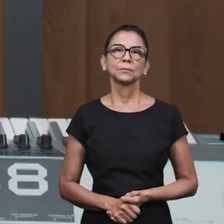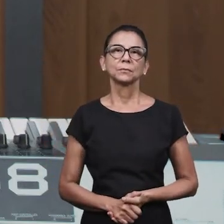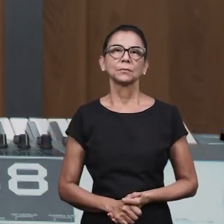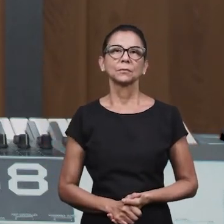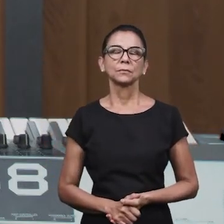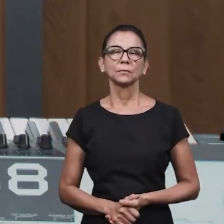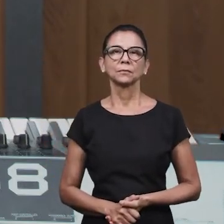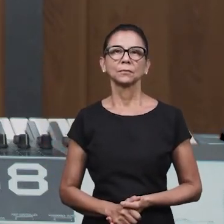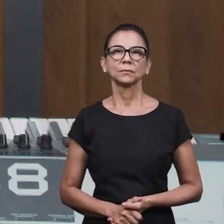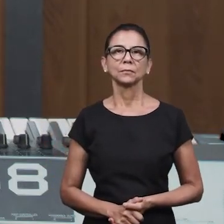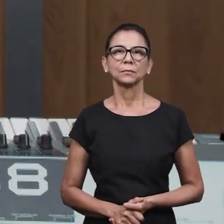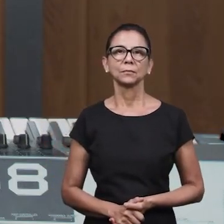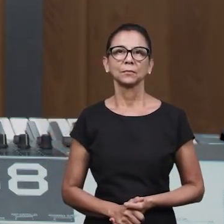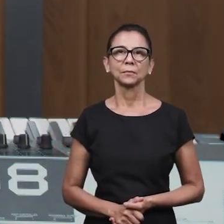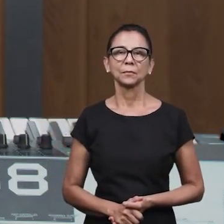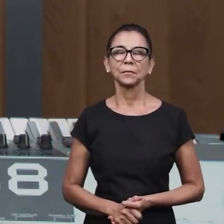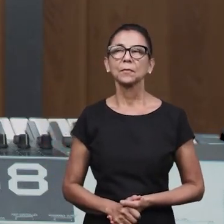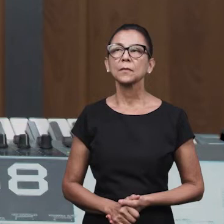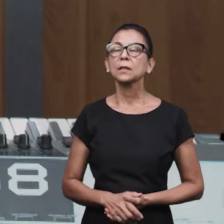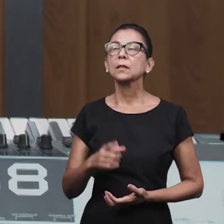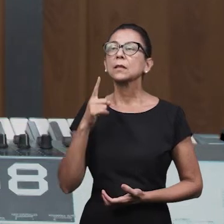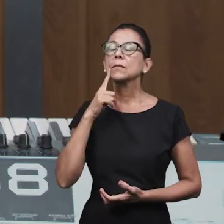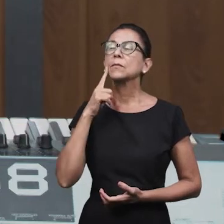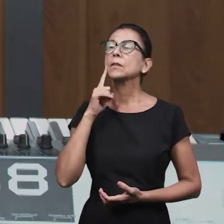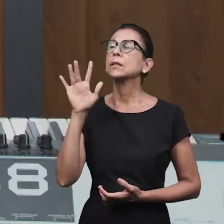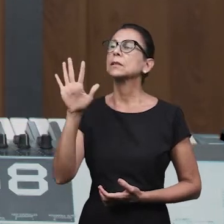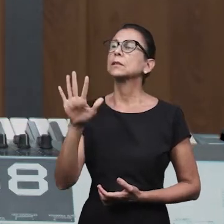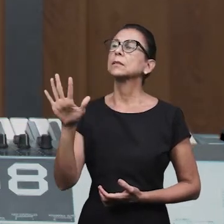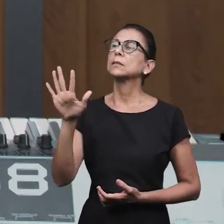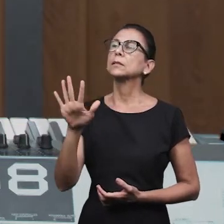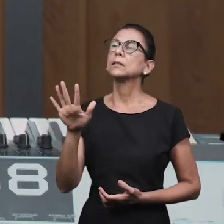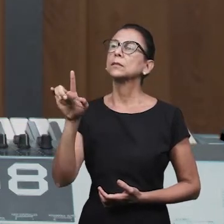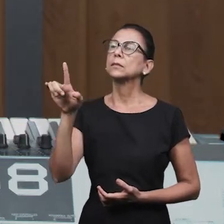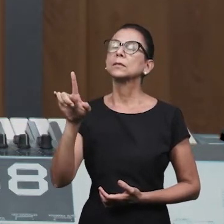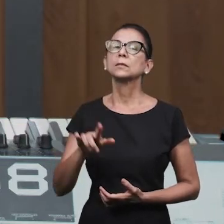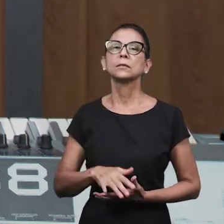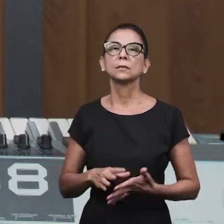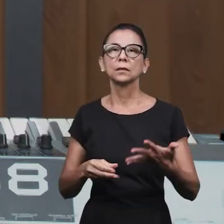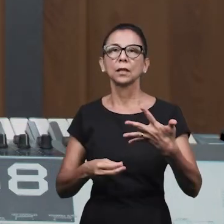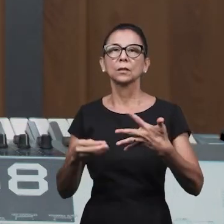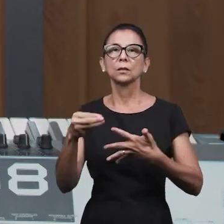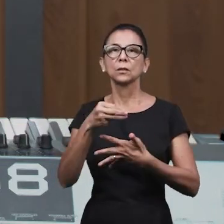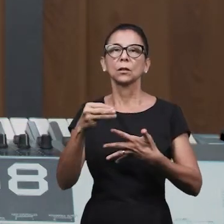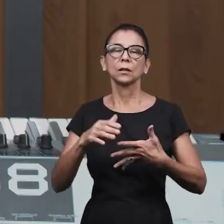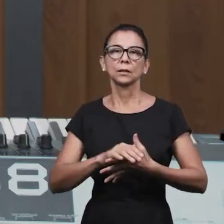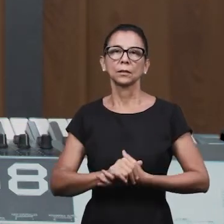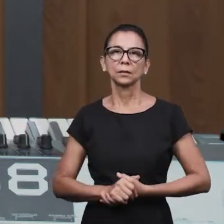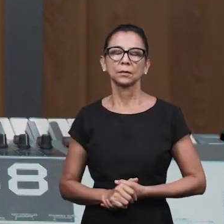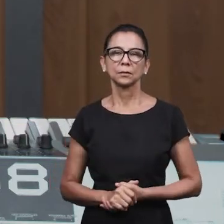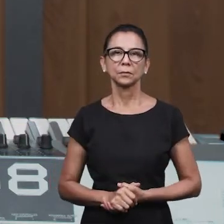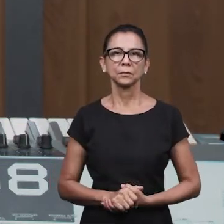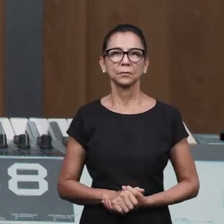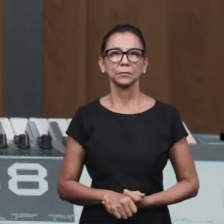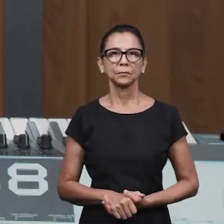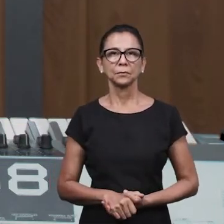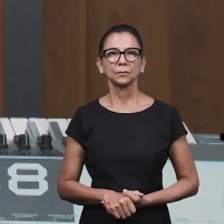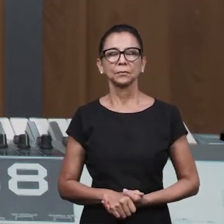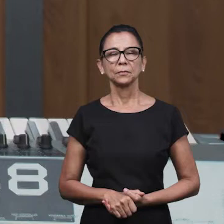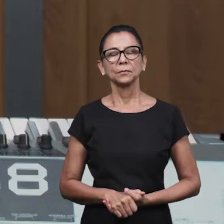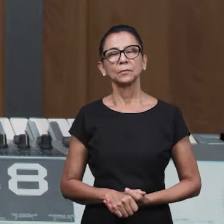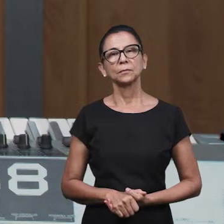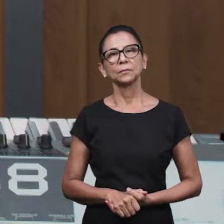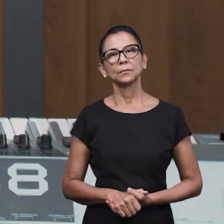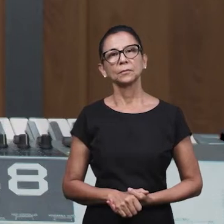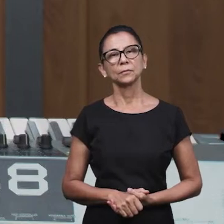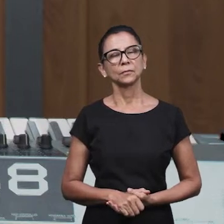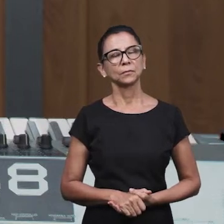Ici, dans le prochain diapositive, on voit comment se passent les notes. Donc le sol,